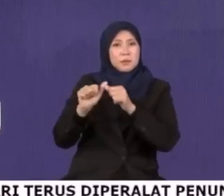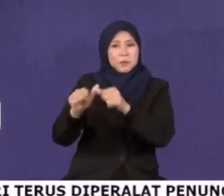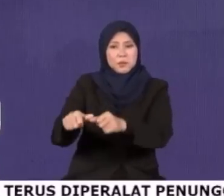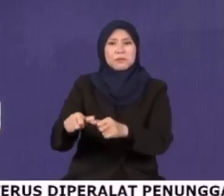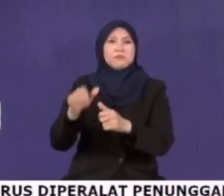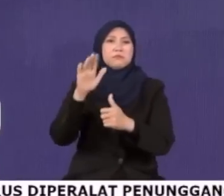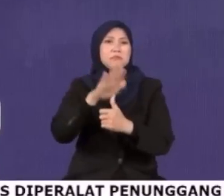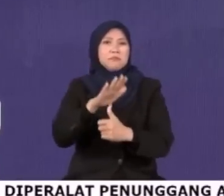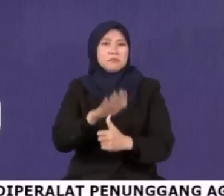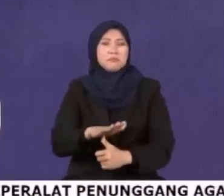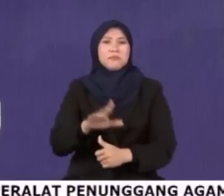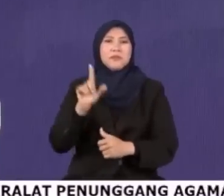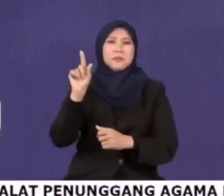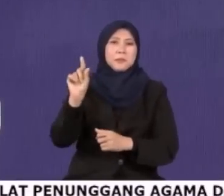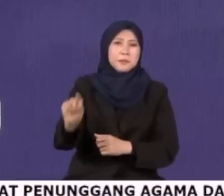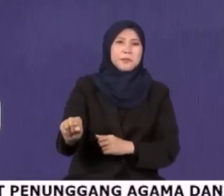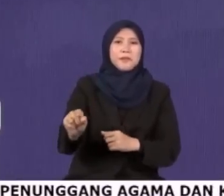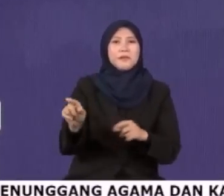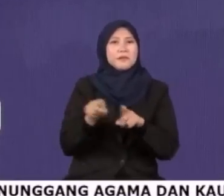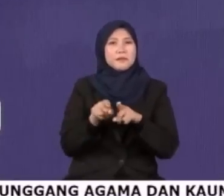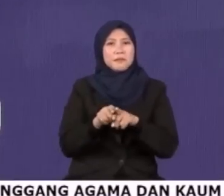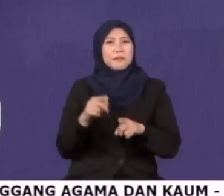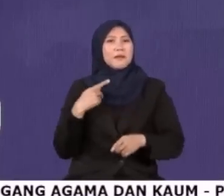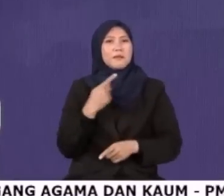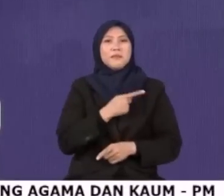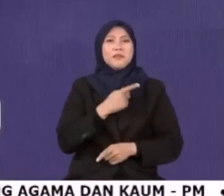dicela dihina seperti